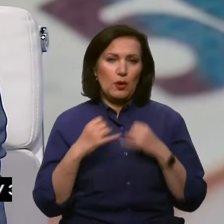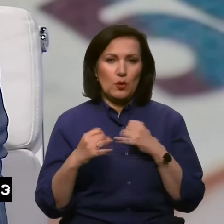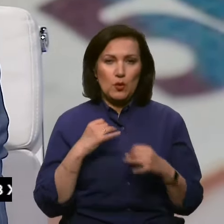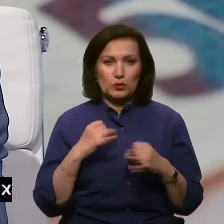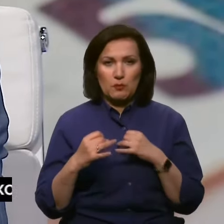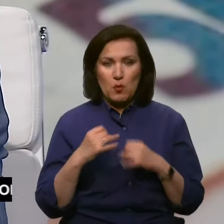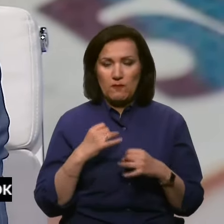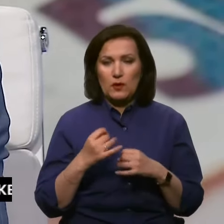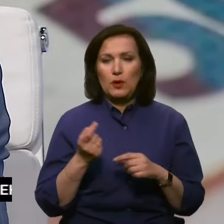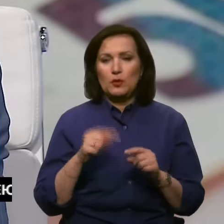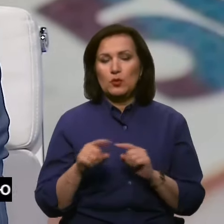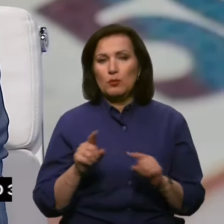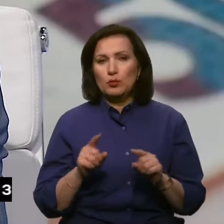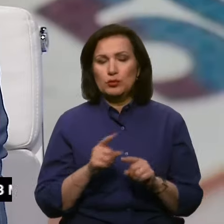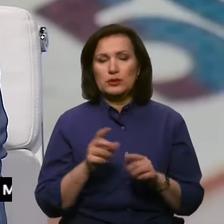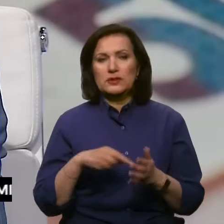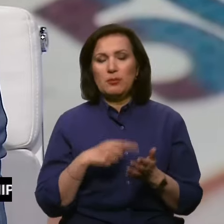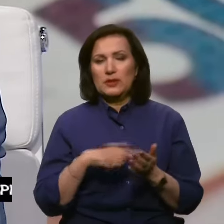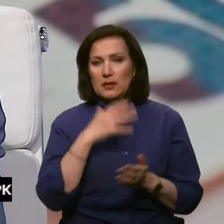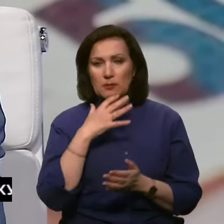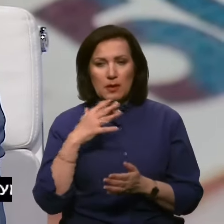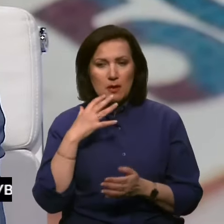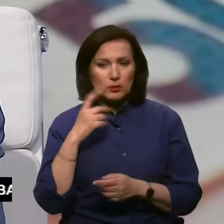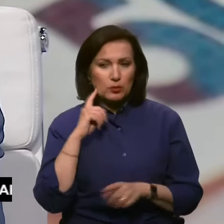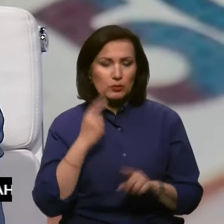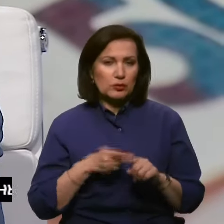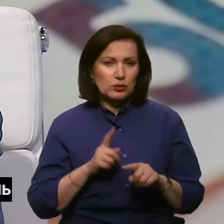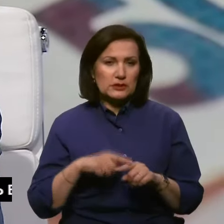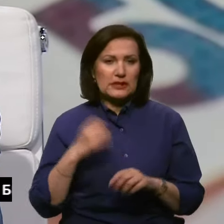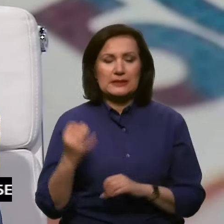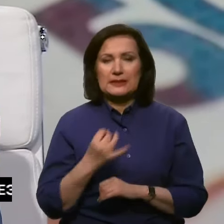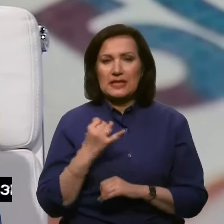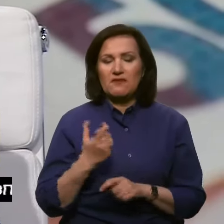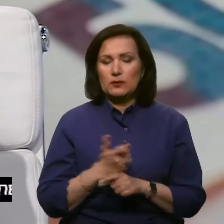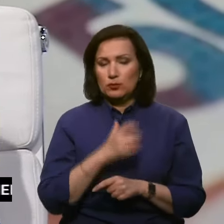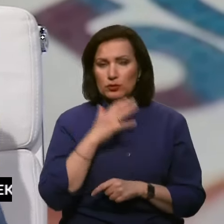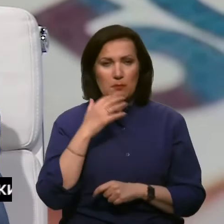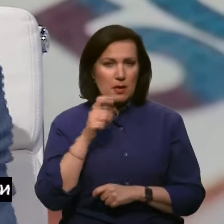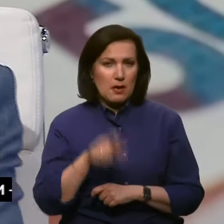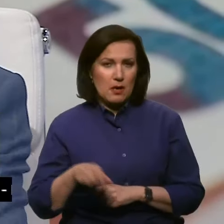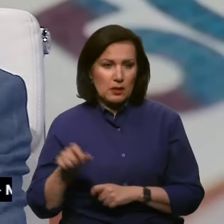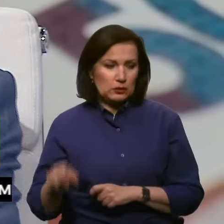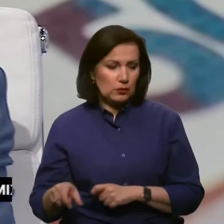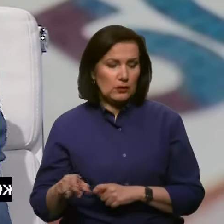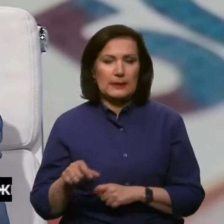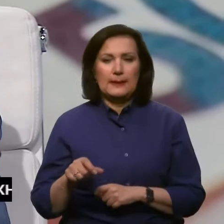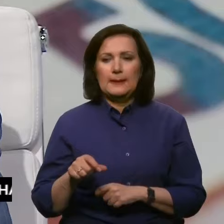розмову, тому що запитань багато, і думаю, що це цікавить дуже багатьох.